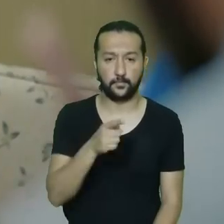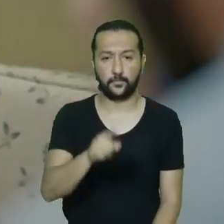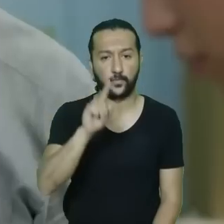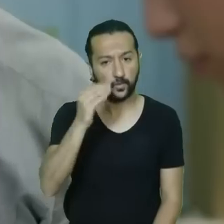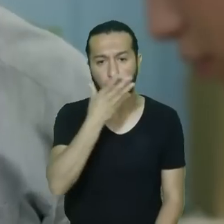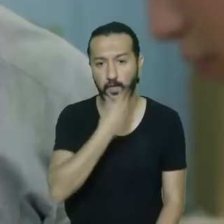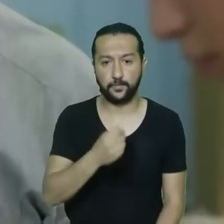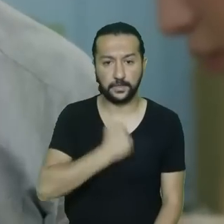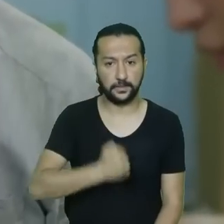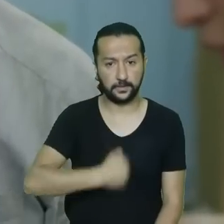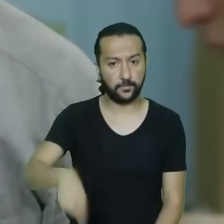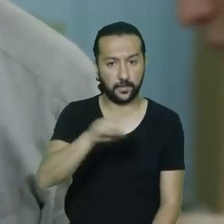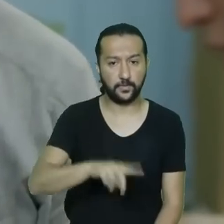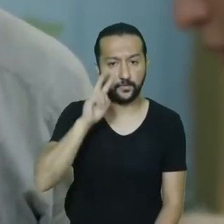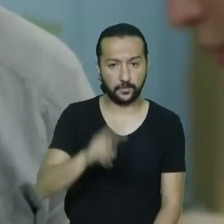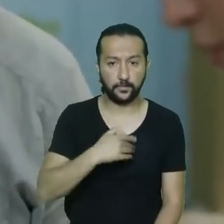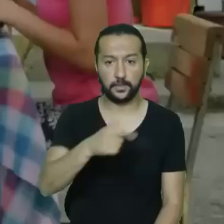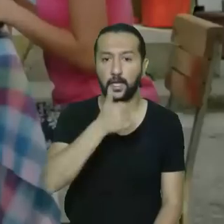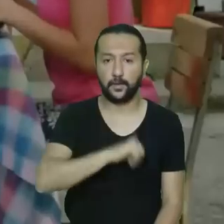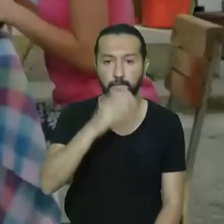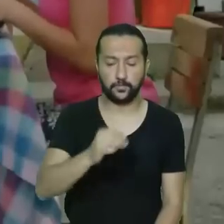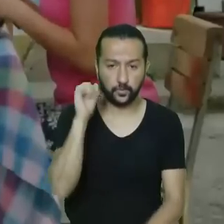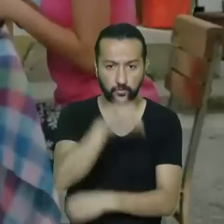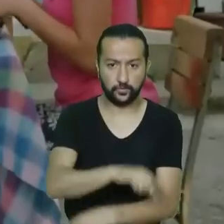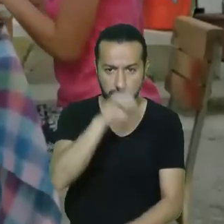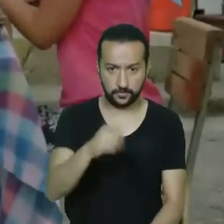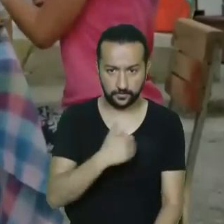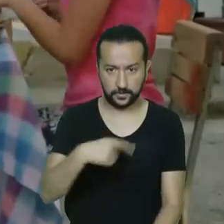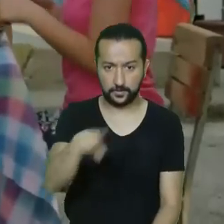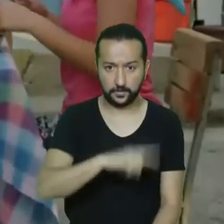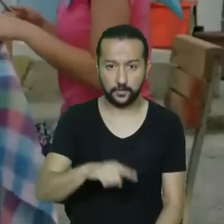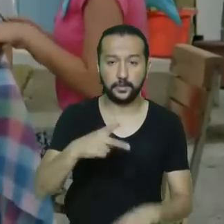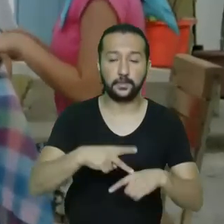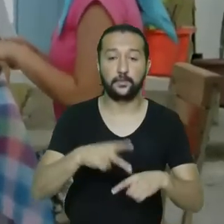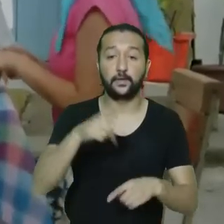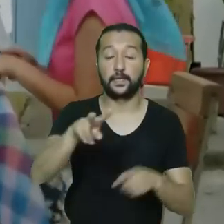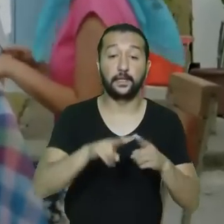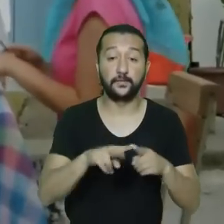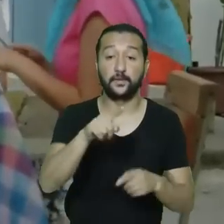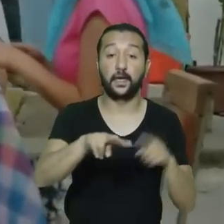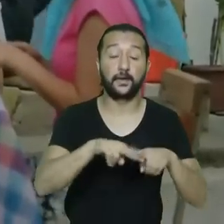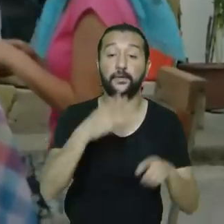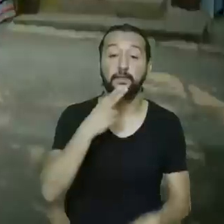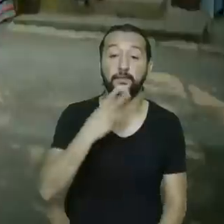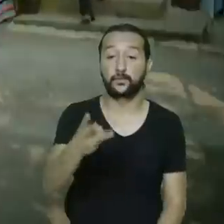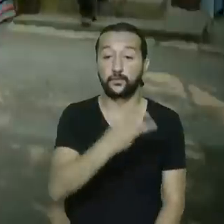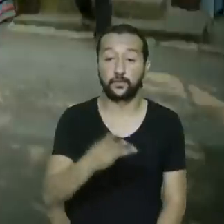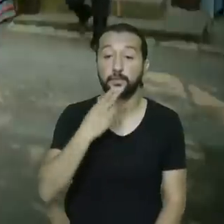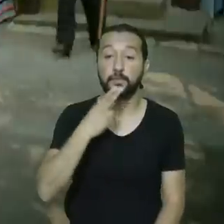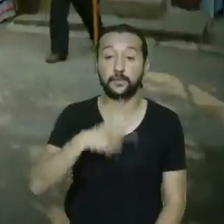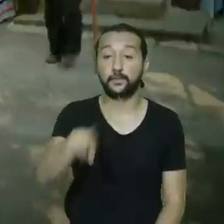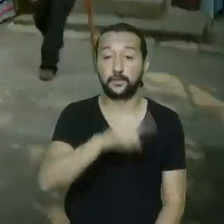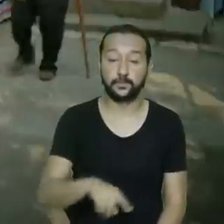Vallahi çok ayıp. Kız Cemil size. Ben sizin abinizim. Düşmanınız mıyım? Zarife, Nazife, Arife.